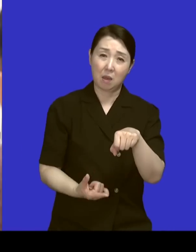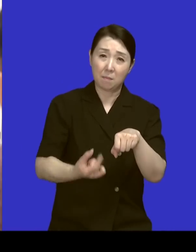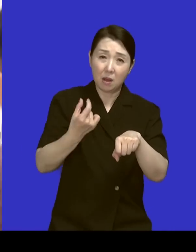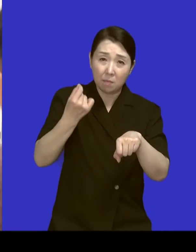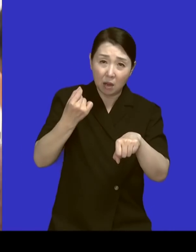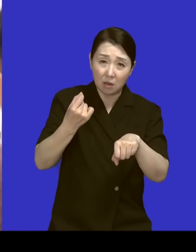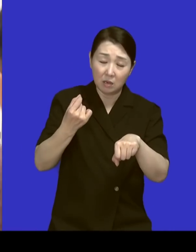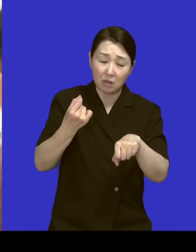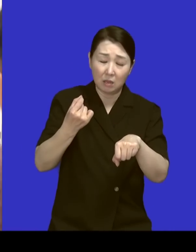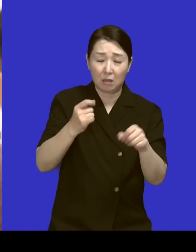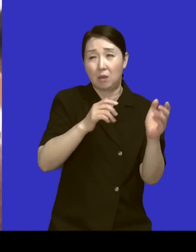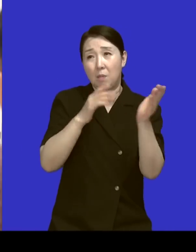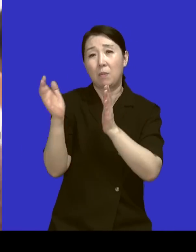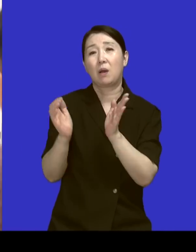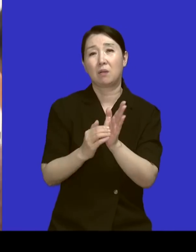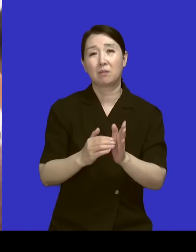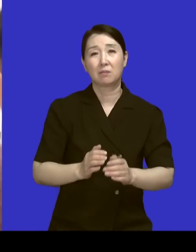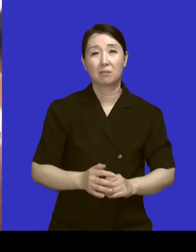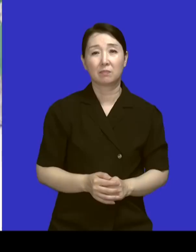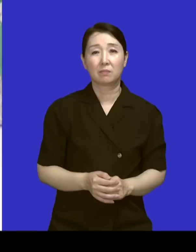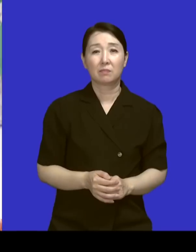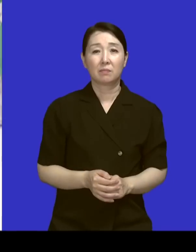젊은 시절이 너무 빨리 지나가 버렸더라고요.